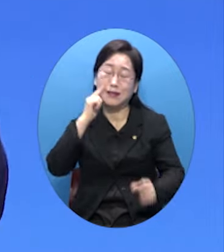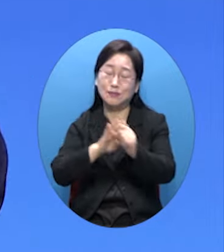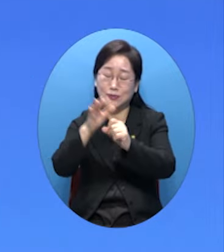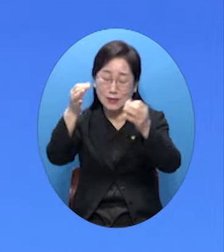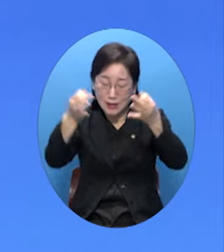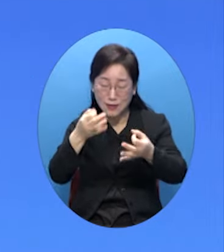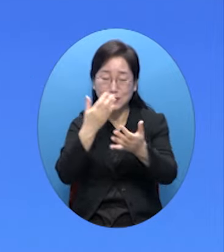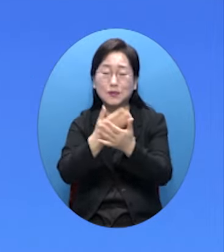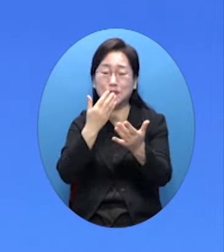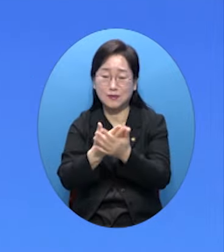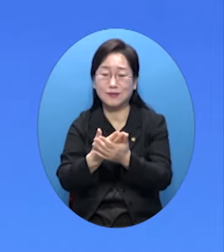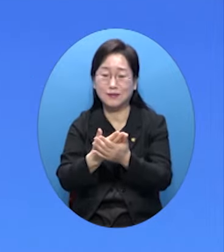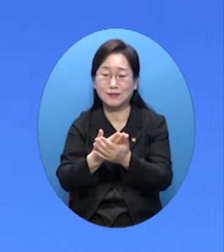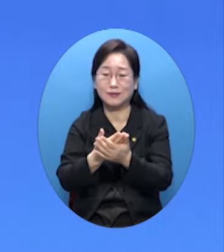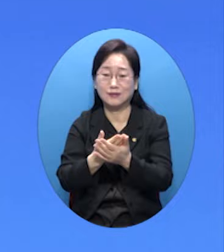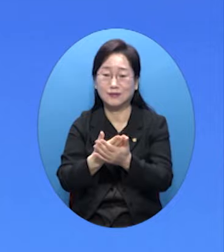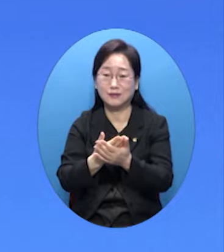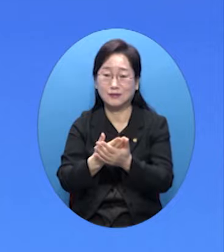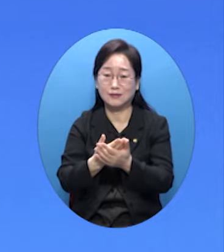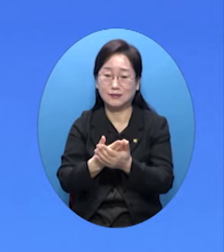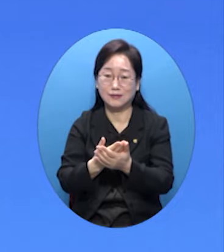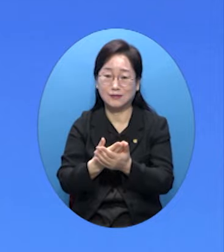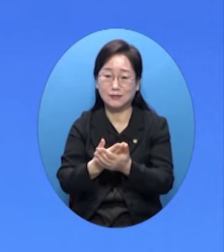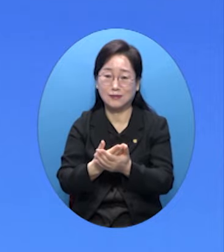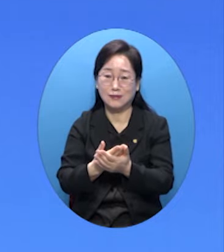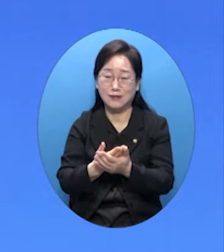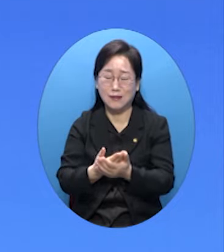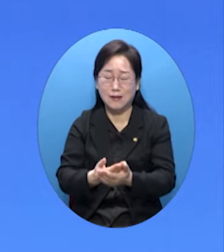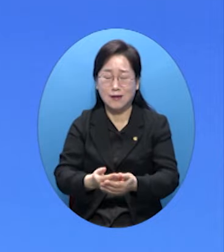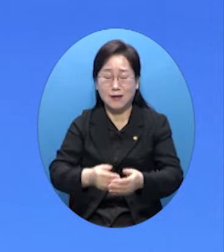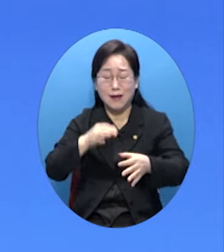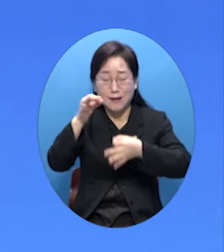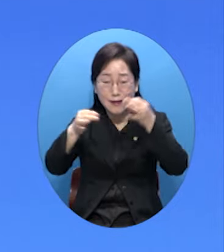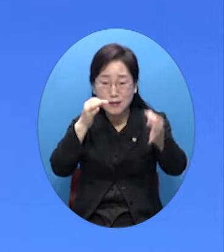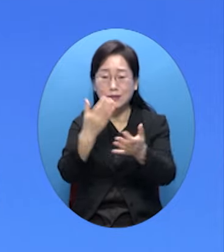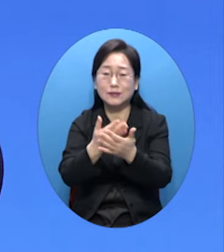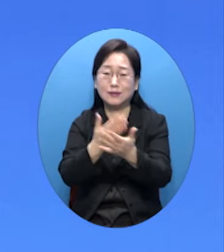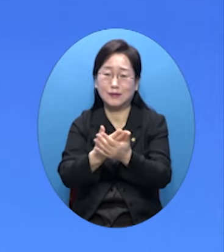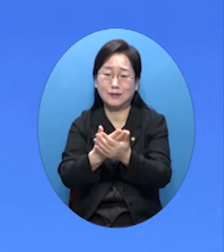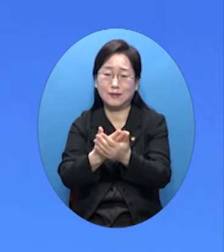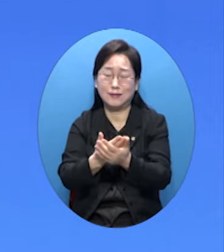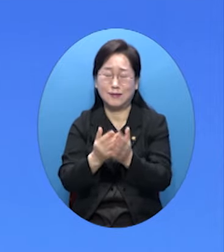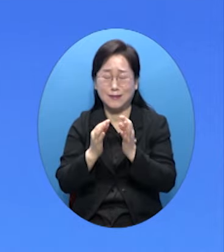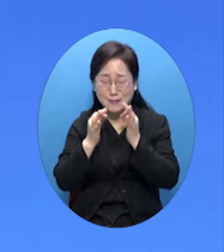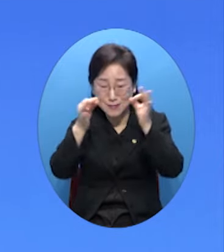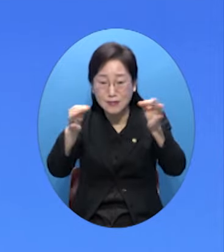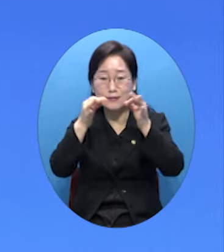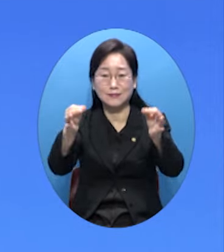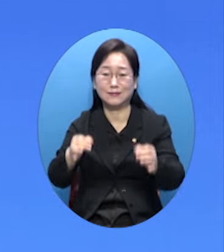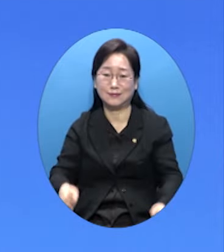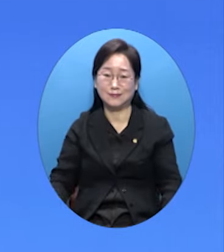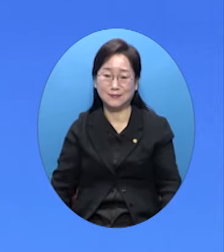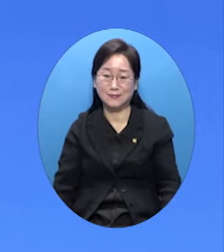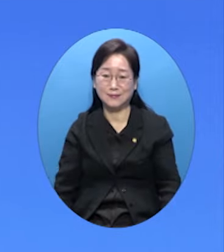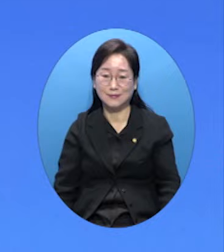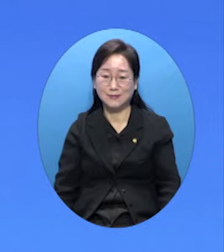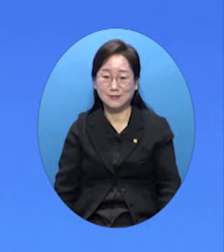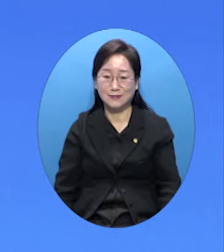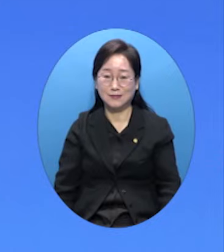불쌍히 여겨주옵소서. Son of David, have mercy on me. 크, 소리를 질렀어요.